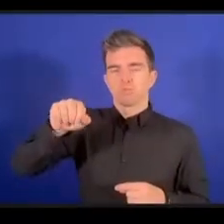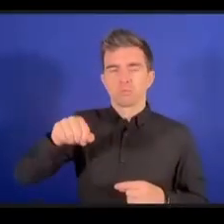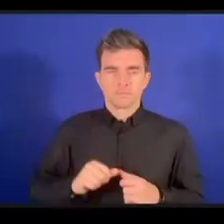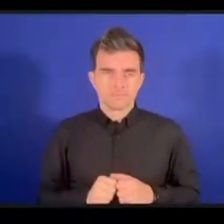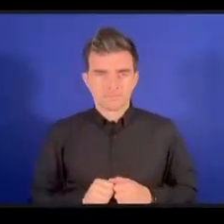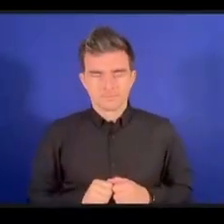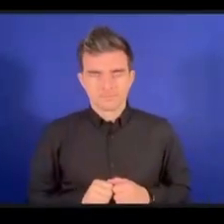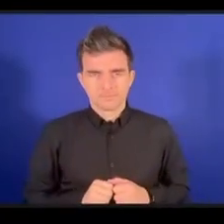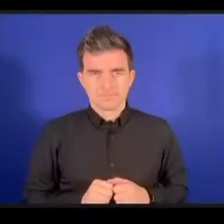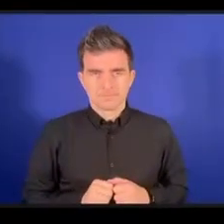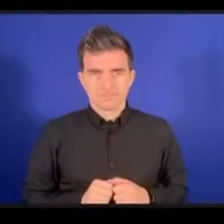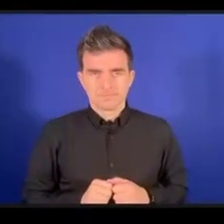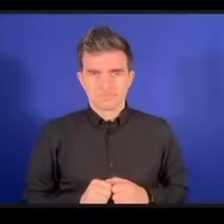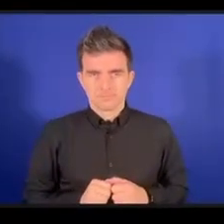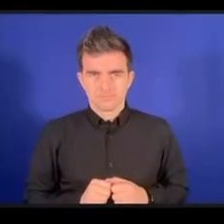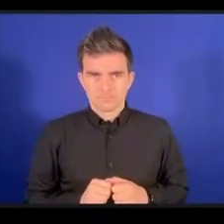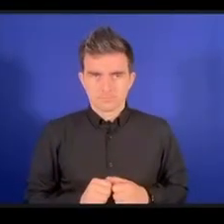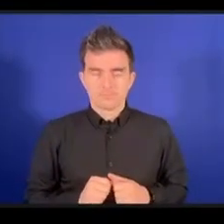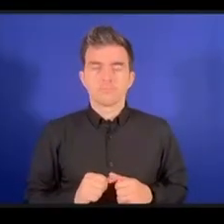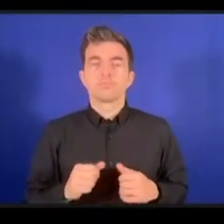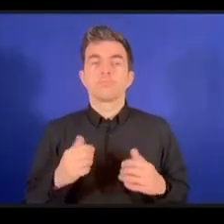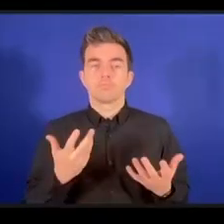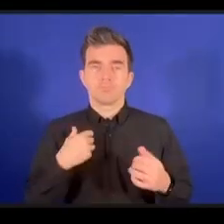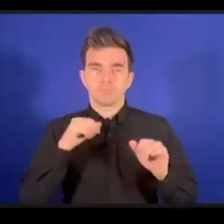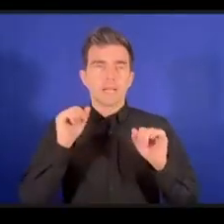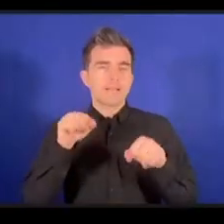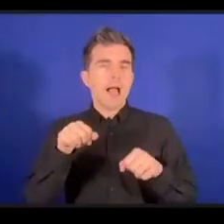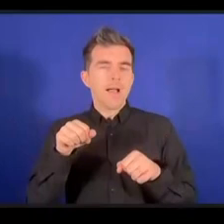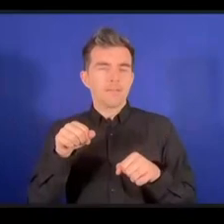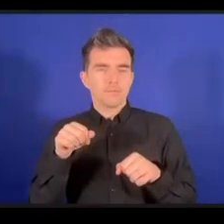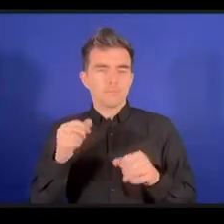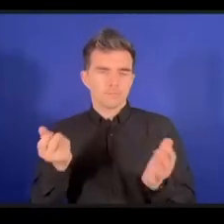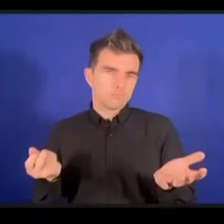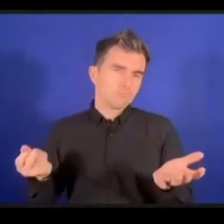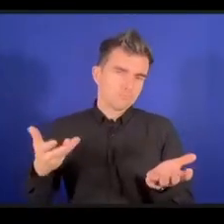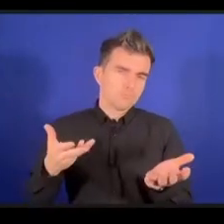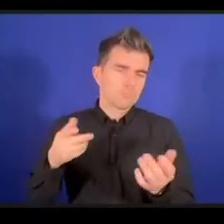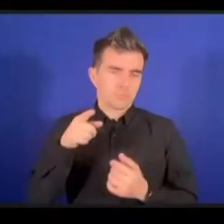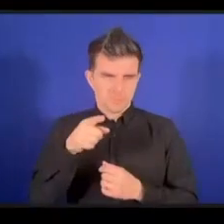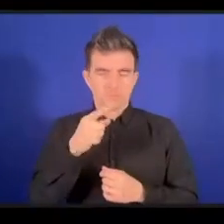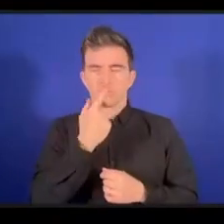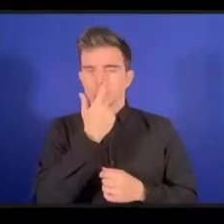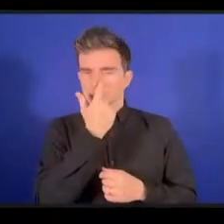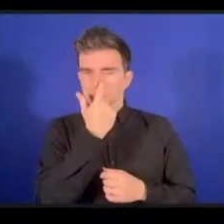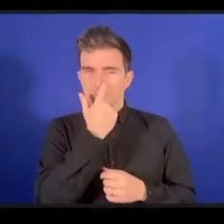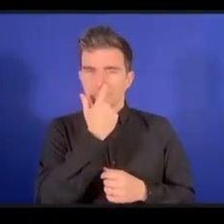我可以补充一下，在动态联盟的体系之内呢，